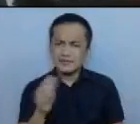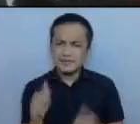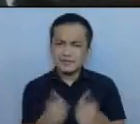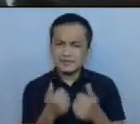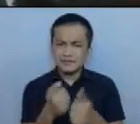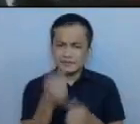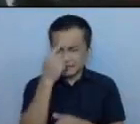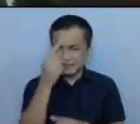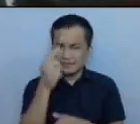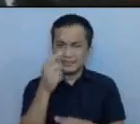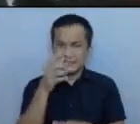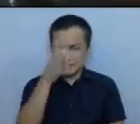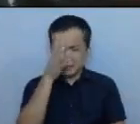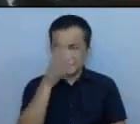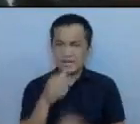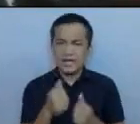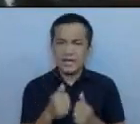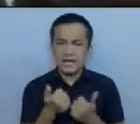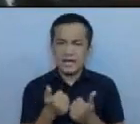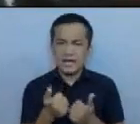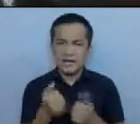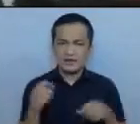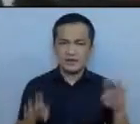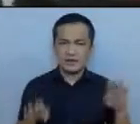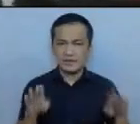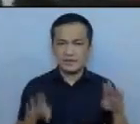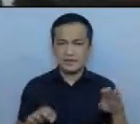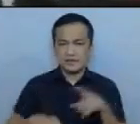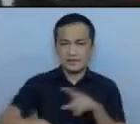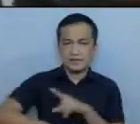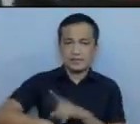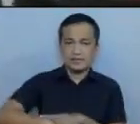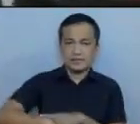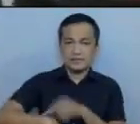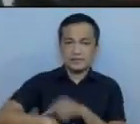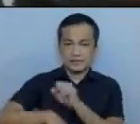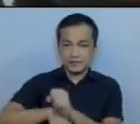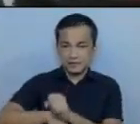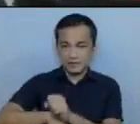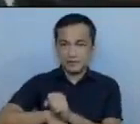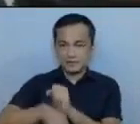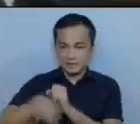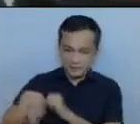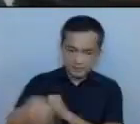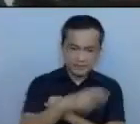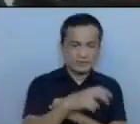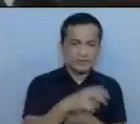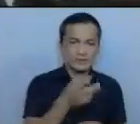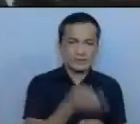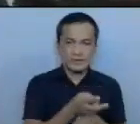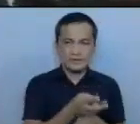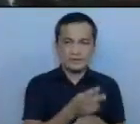dad? Paano nyo nababalanse yung oras ninyo sa pagtatrabaho, saka sa pag-aalaga sa inyong mga anak?